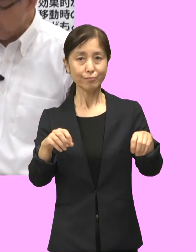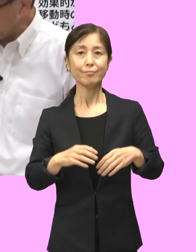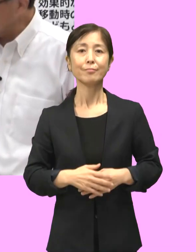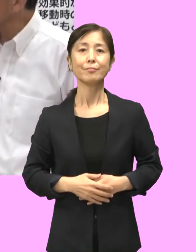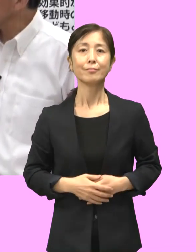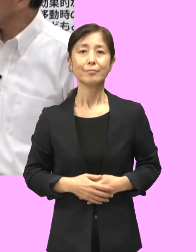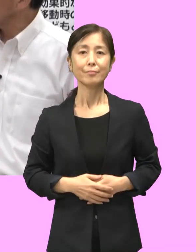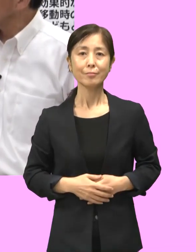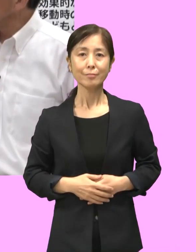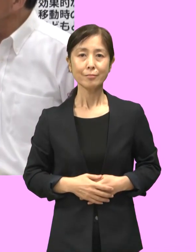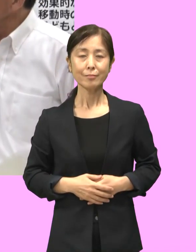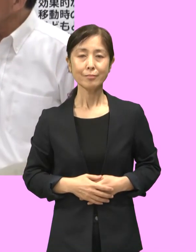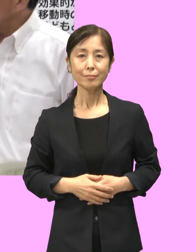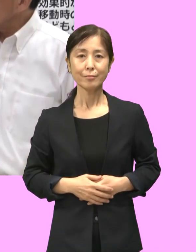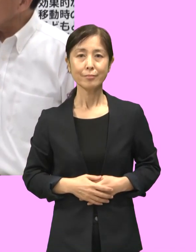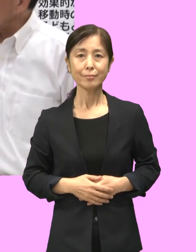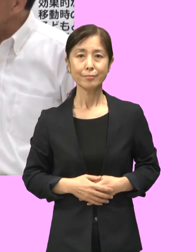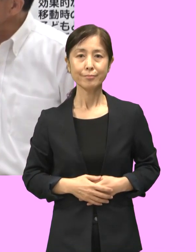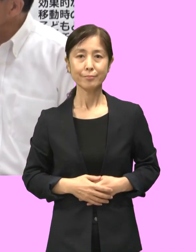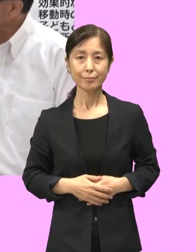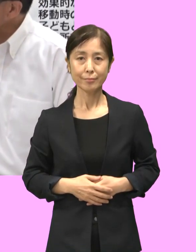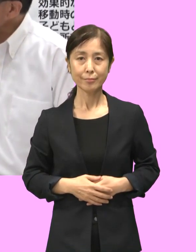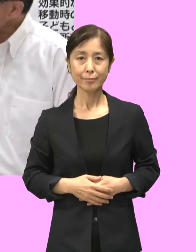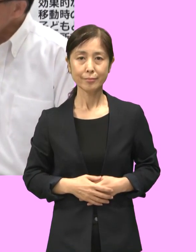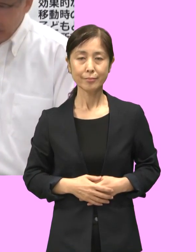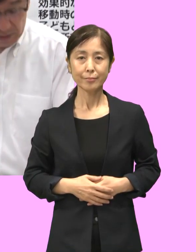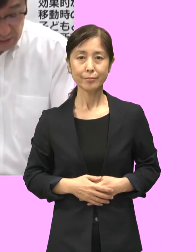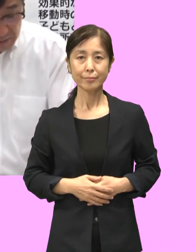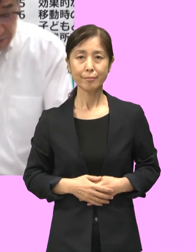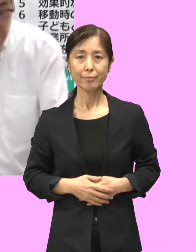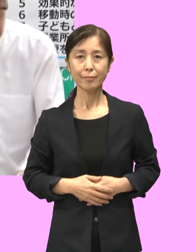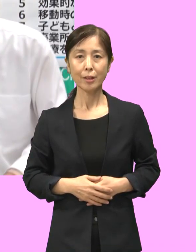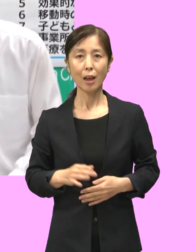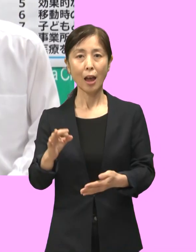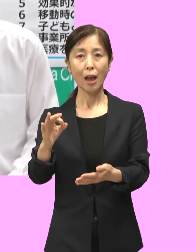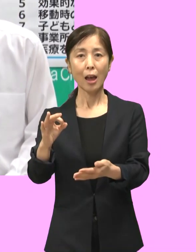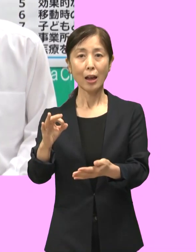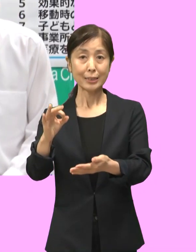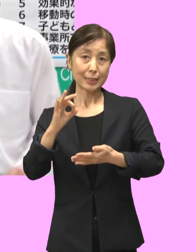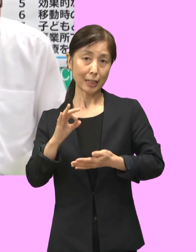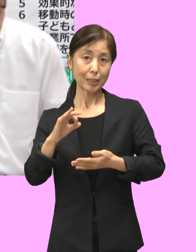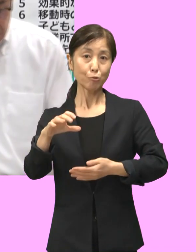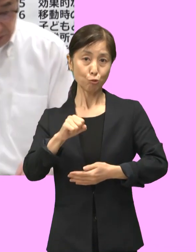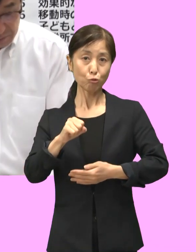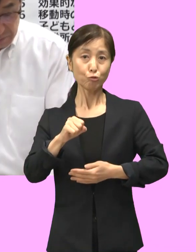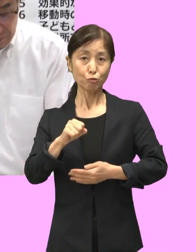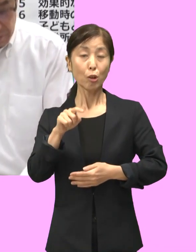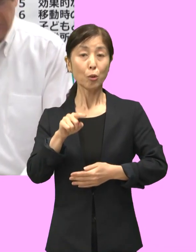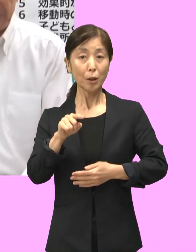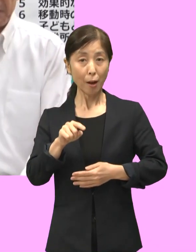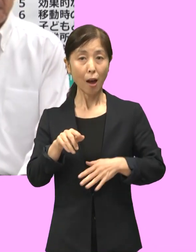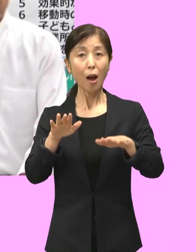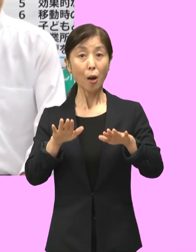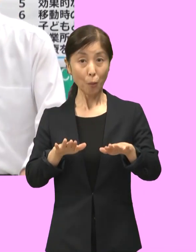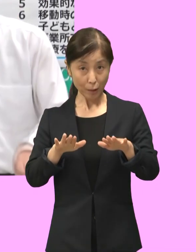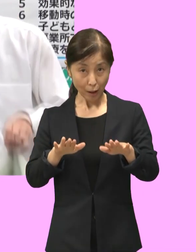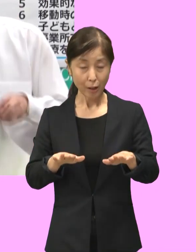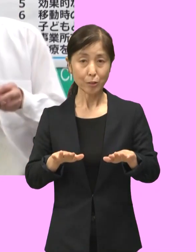ものであります。それから財産取得があります。これは今回